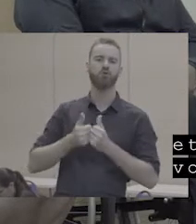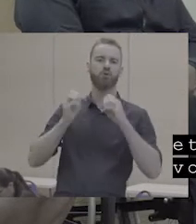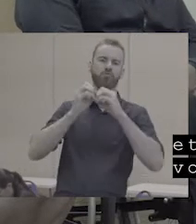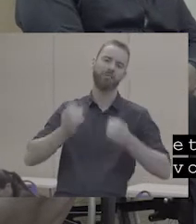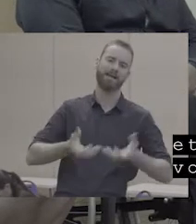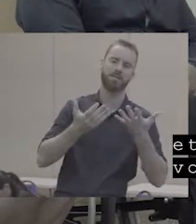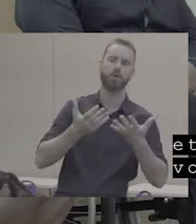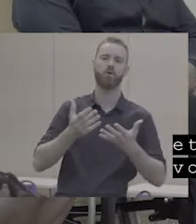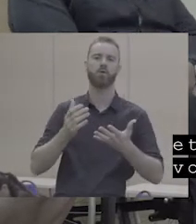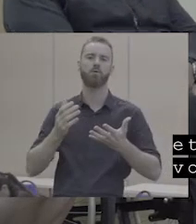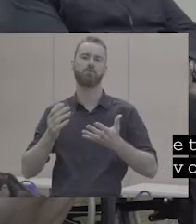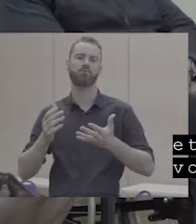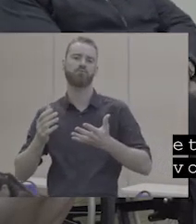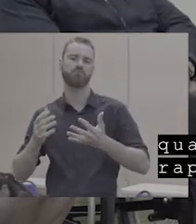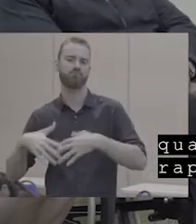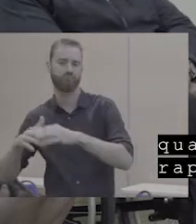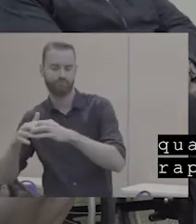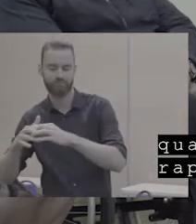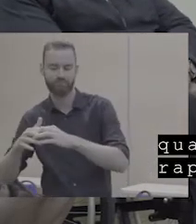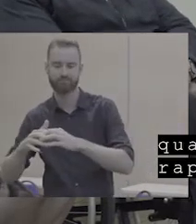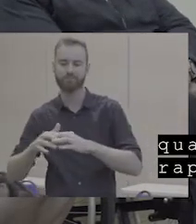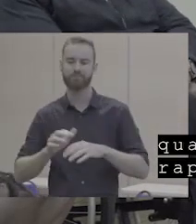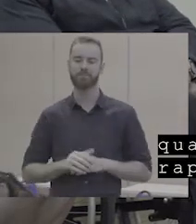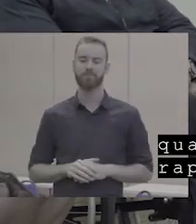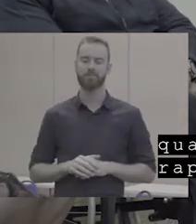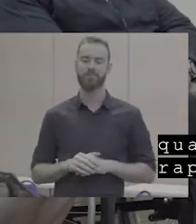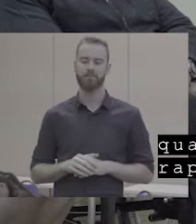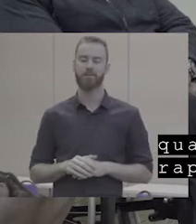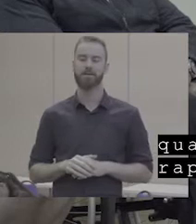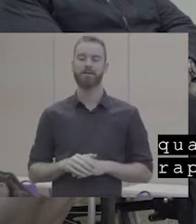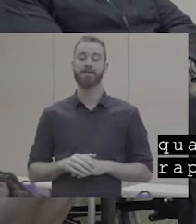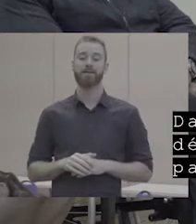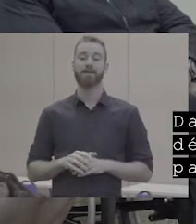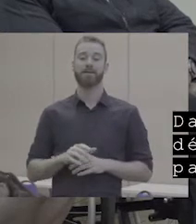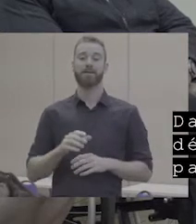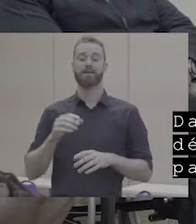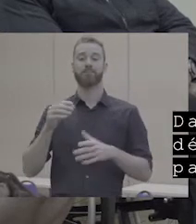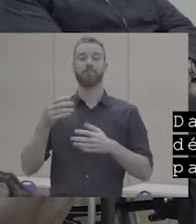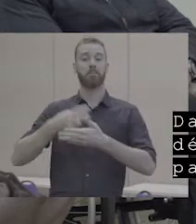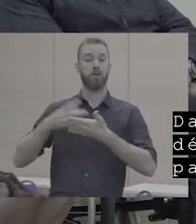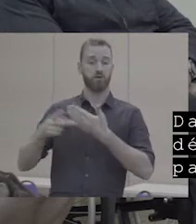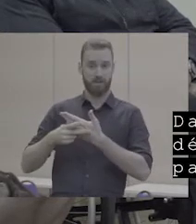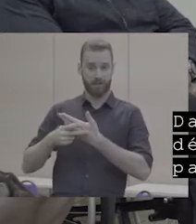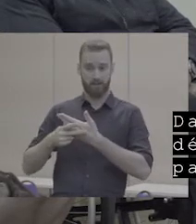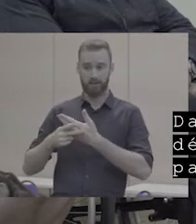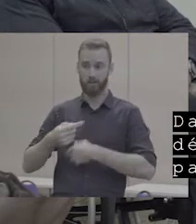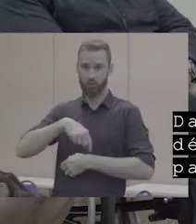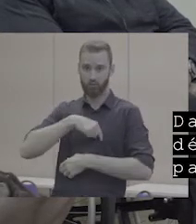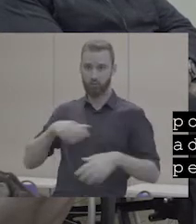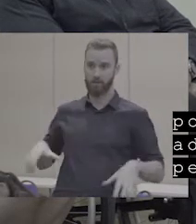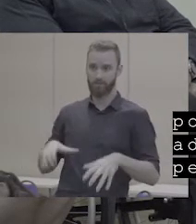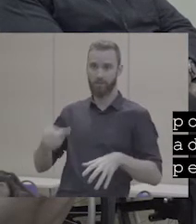de réalisation. Mais je voulais vous donner quand même quelques statistiques rapidement. Donc, dans des projets où on a déployé des efforts